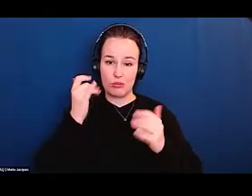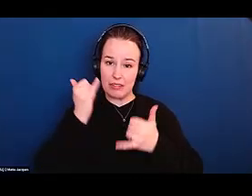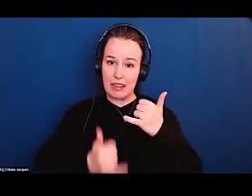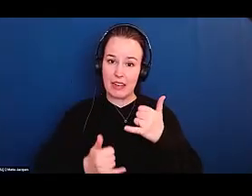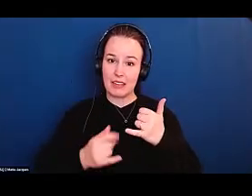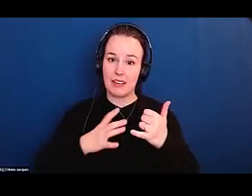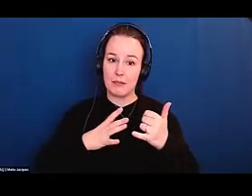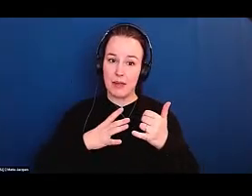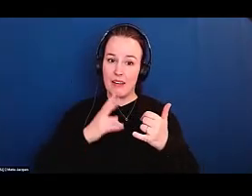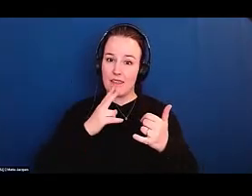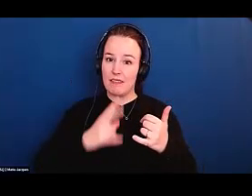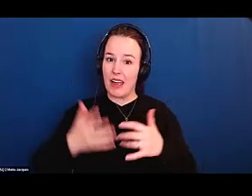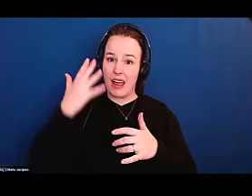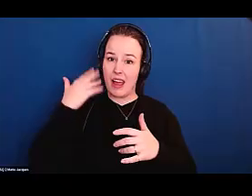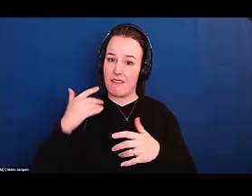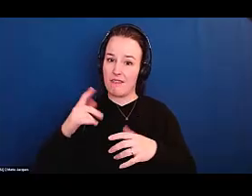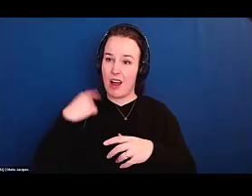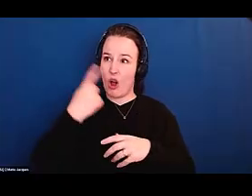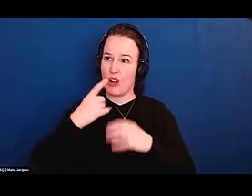moi.